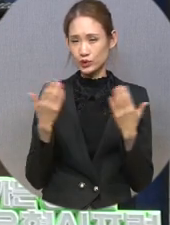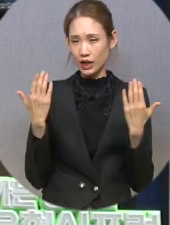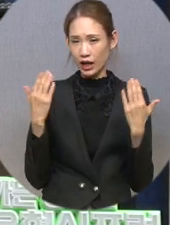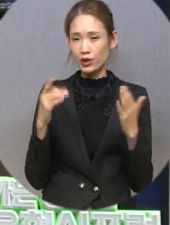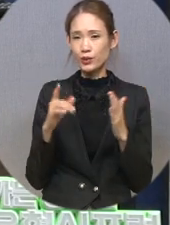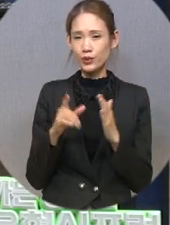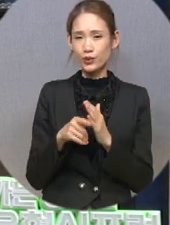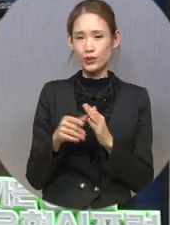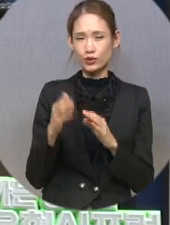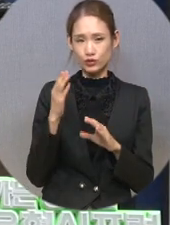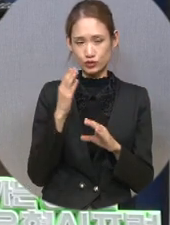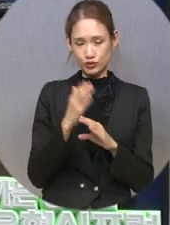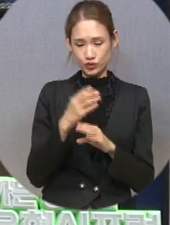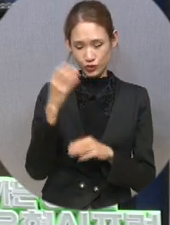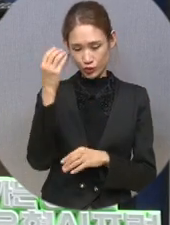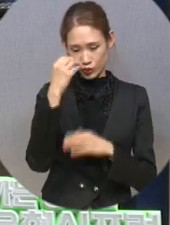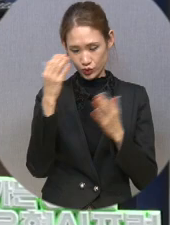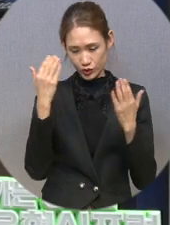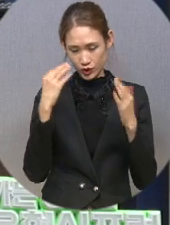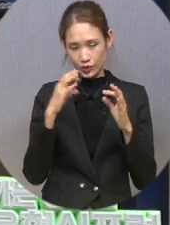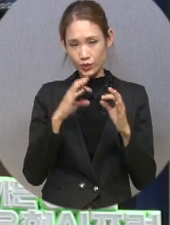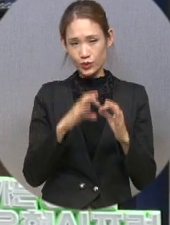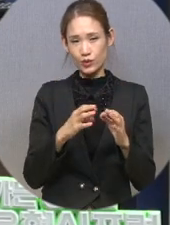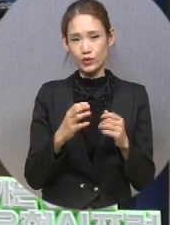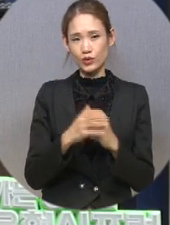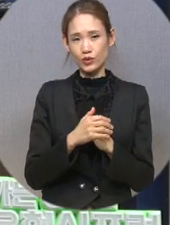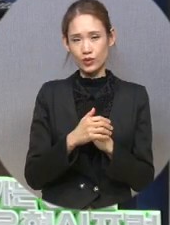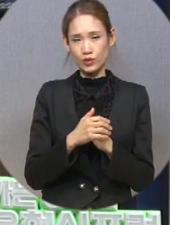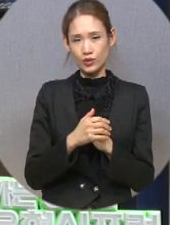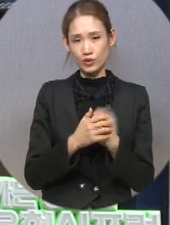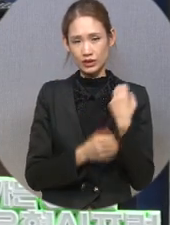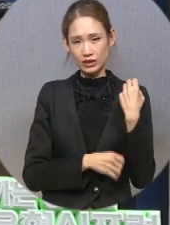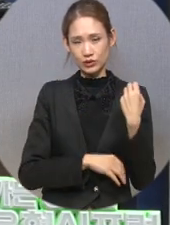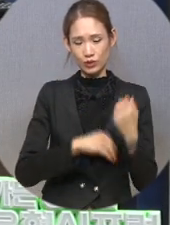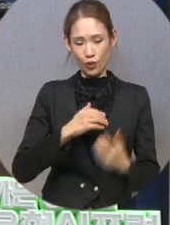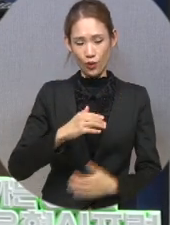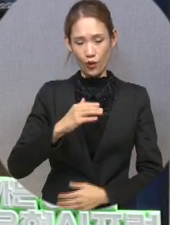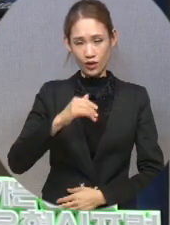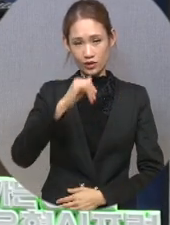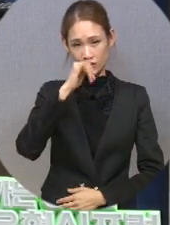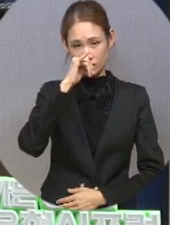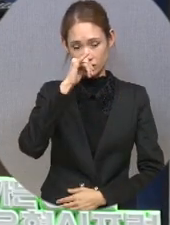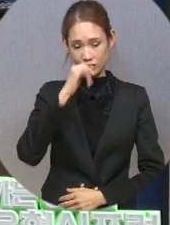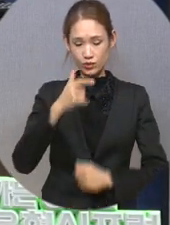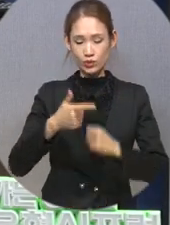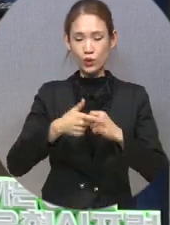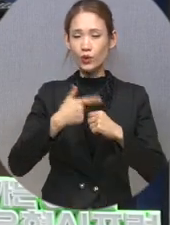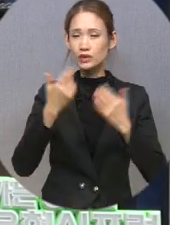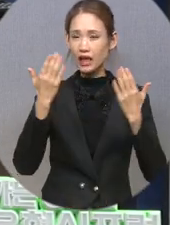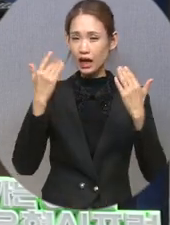초등학교부터 중학교, 고등학교를 거치면서 이 교과정에 유계가 있지 않습니까? 초등학교 때부터 그